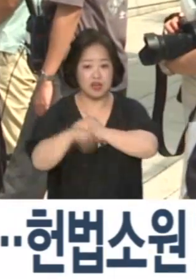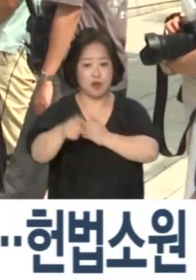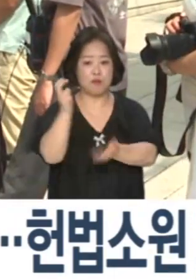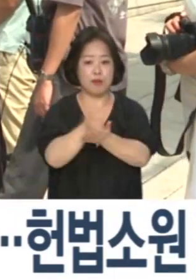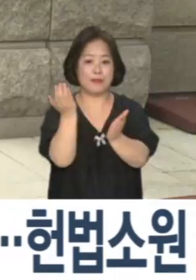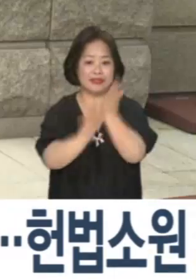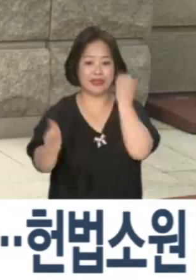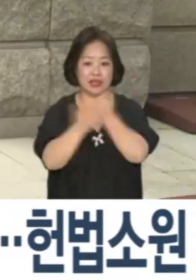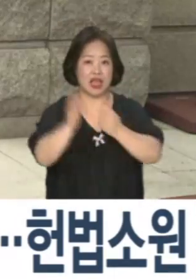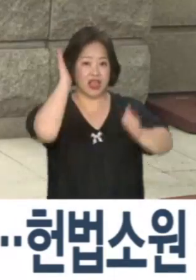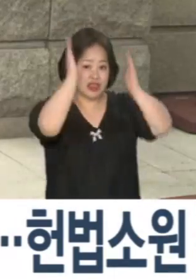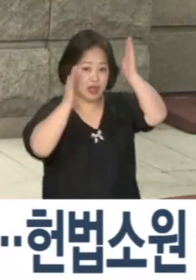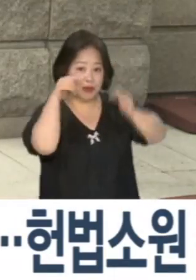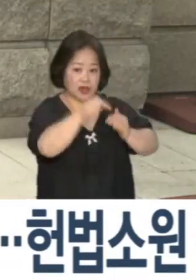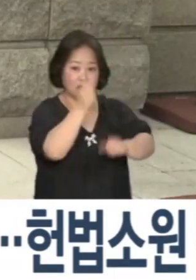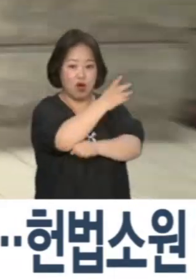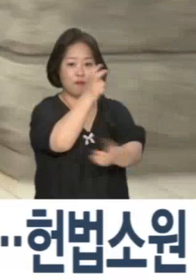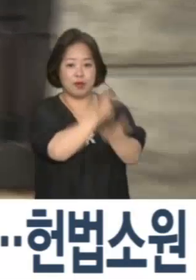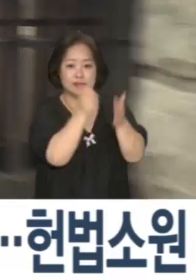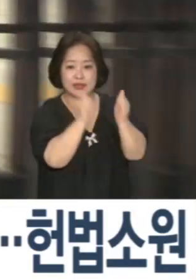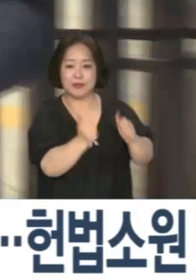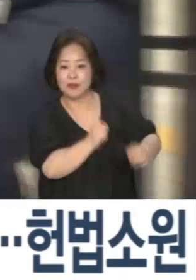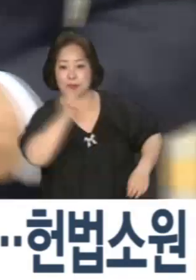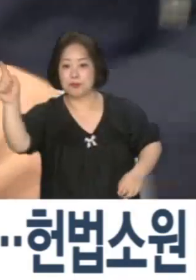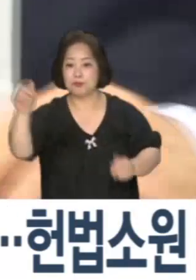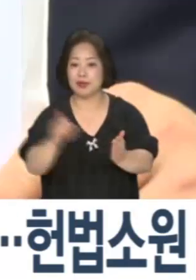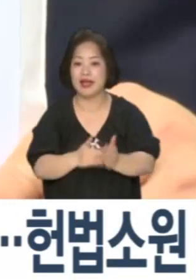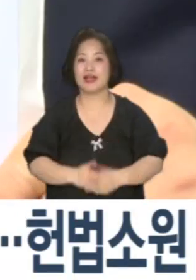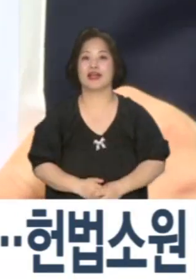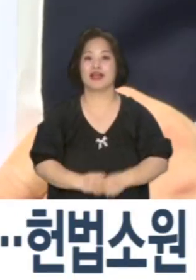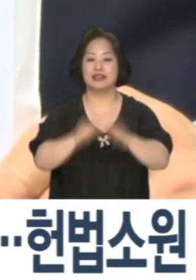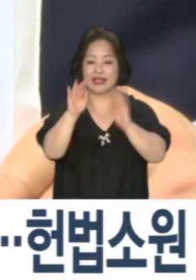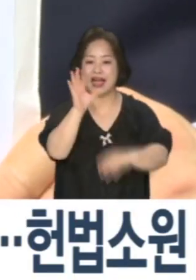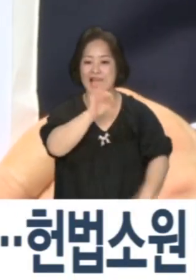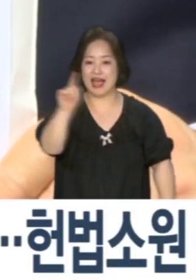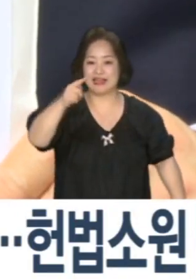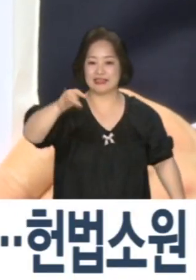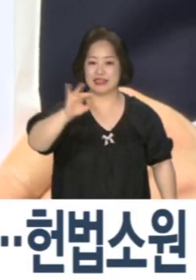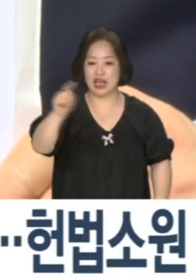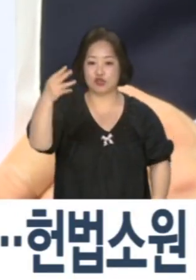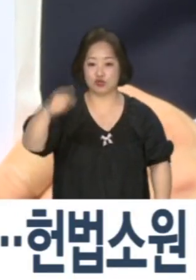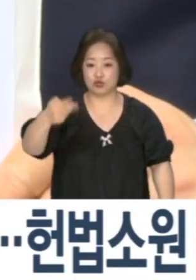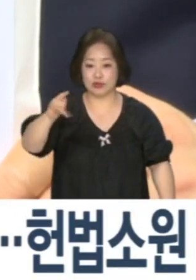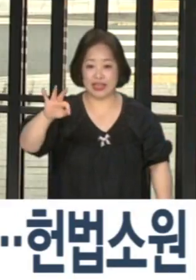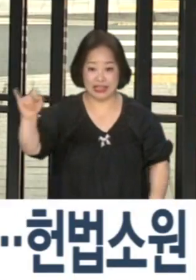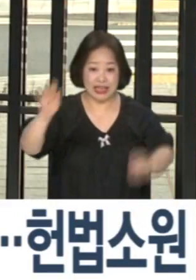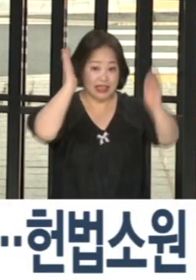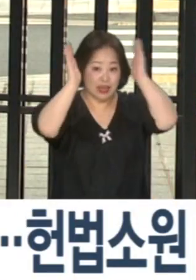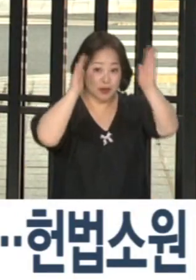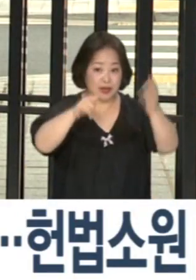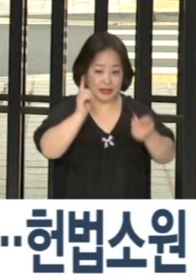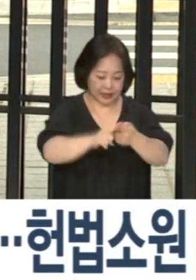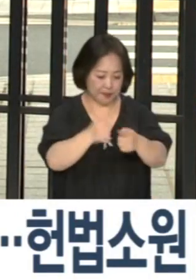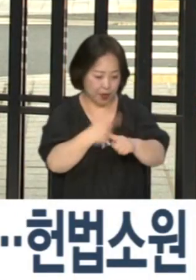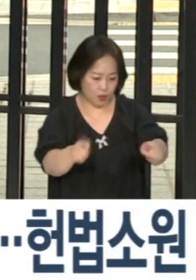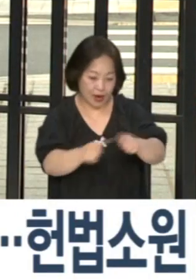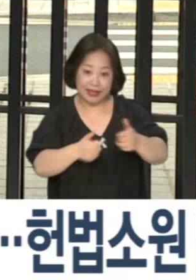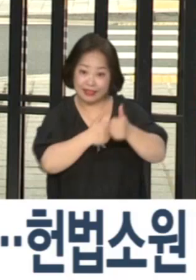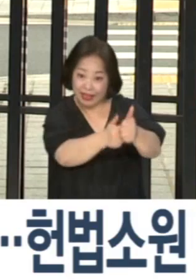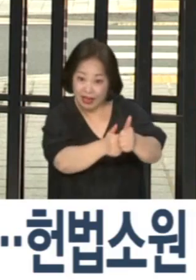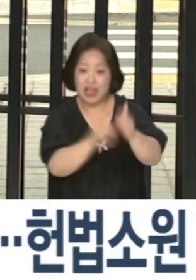네이버를 상대로 헌법 소원을 제기했습니다 아시아투데이는 네이버가 재평이의 심사평가에